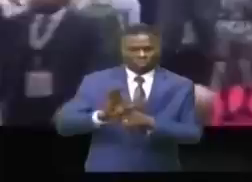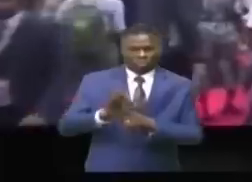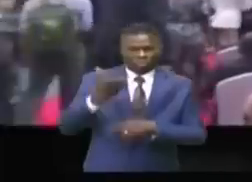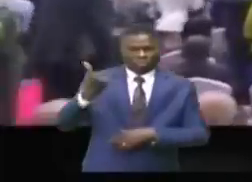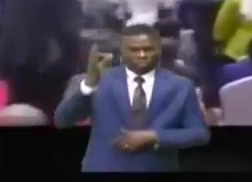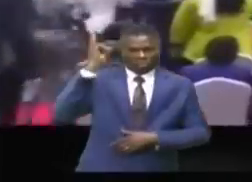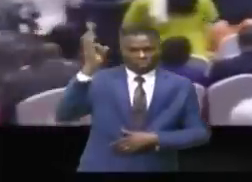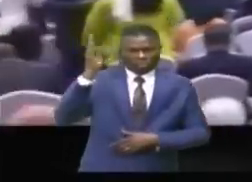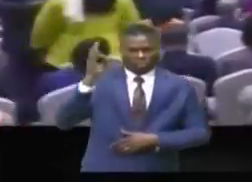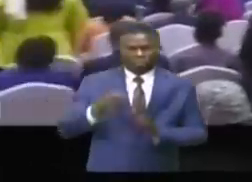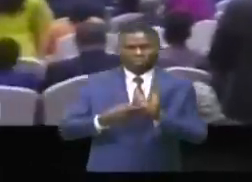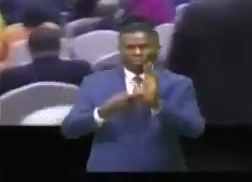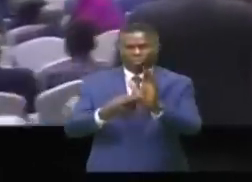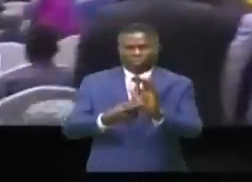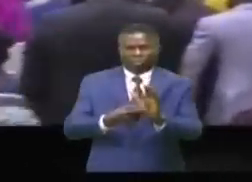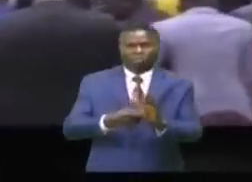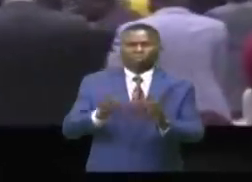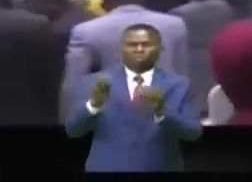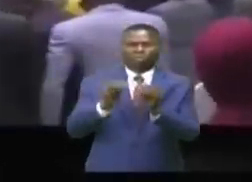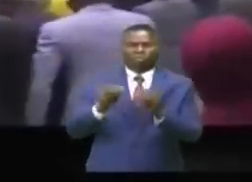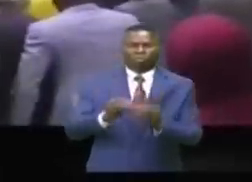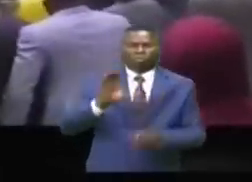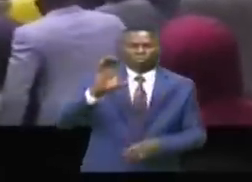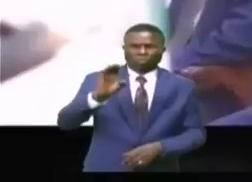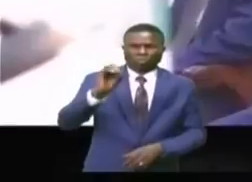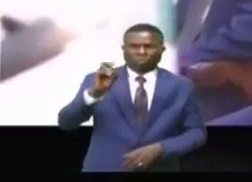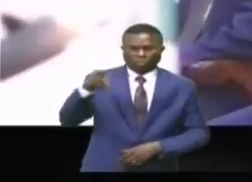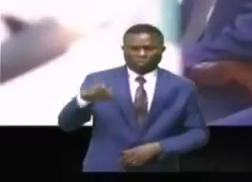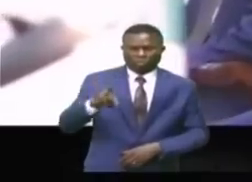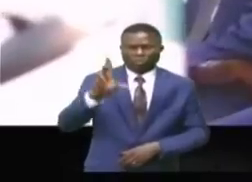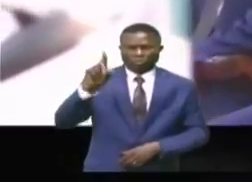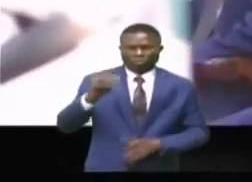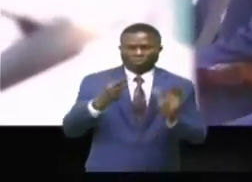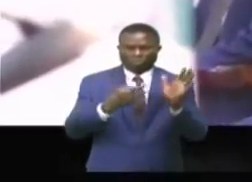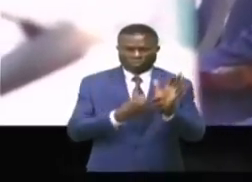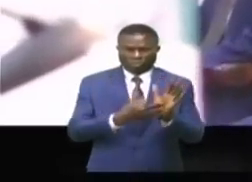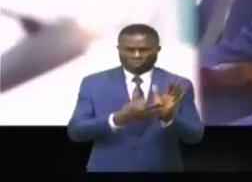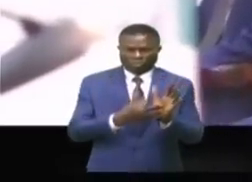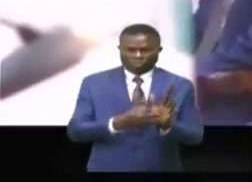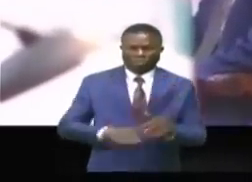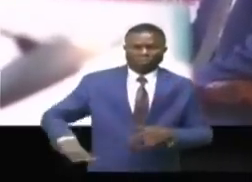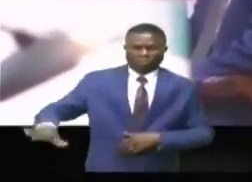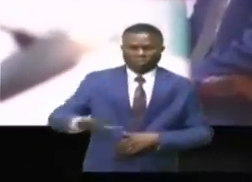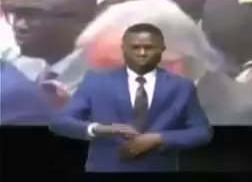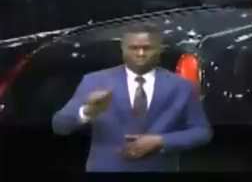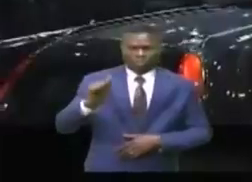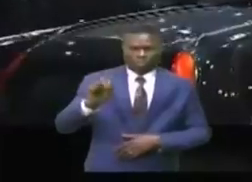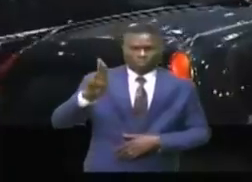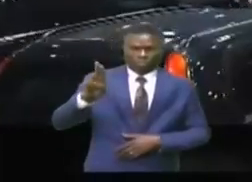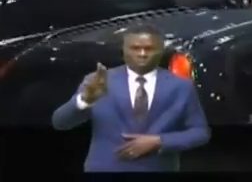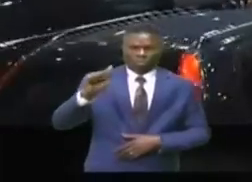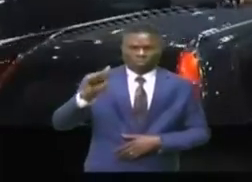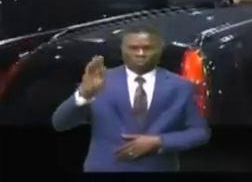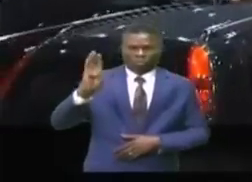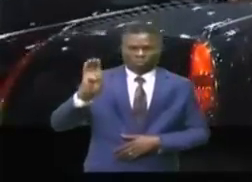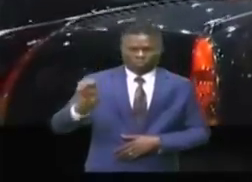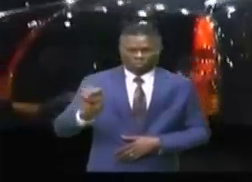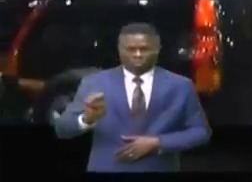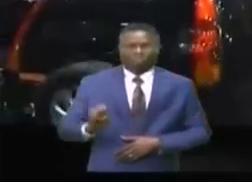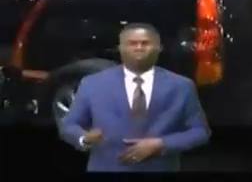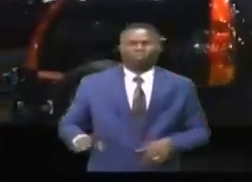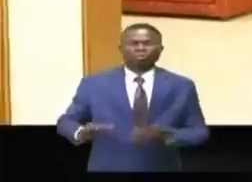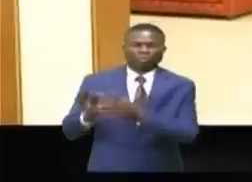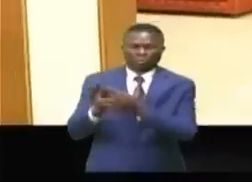la COP28 prévue vers la fin de cette année à Dubaï, aux Émirats Arabes Unis. C'est tard dans la nuit